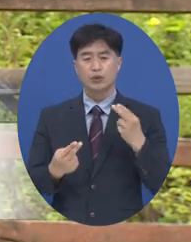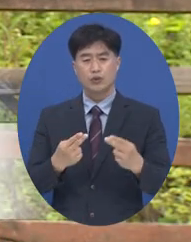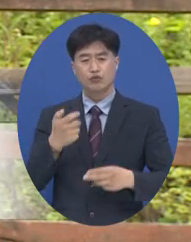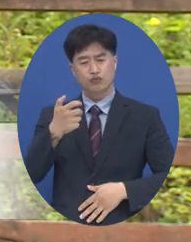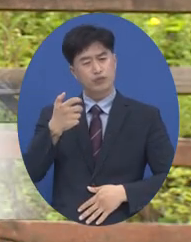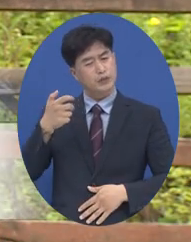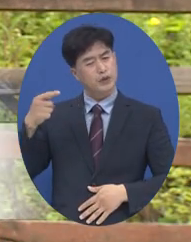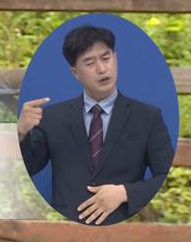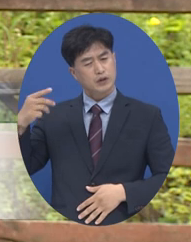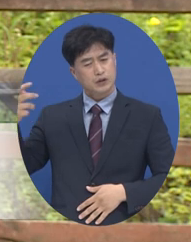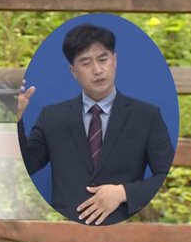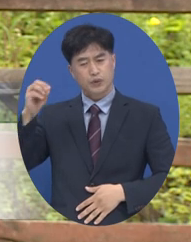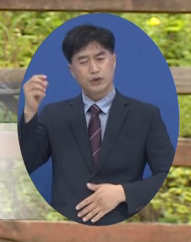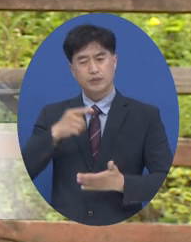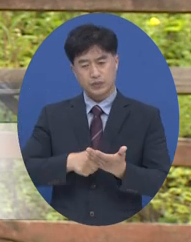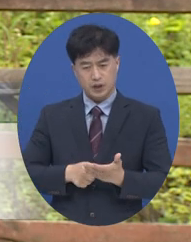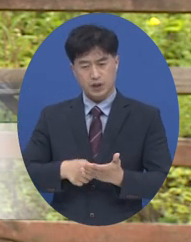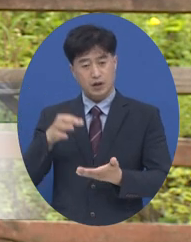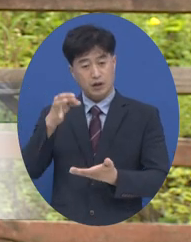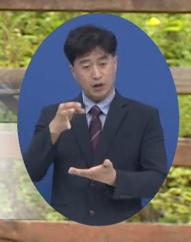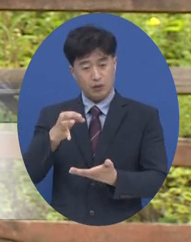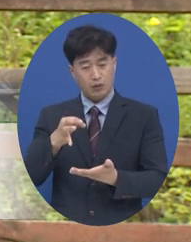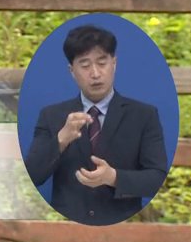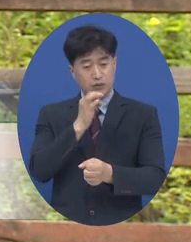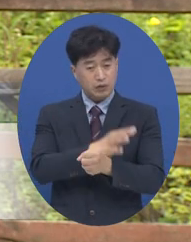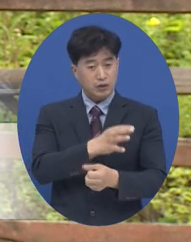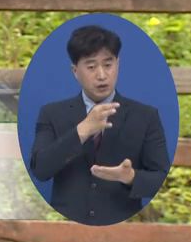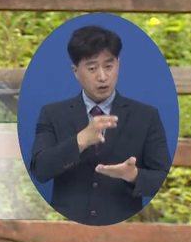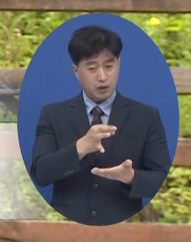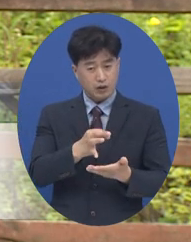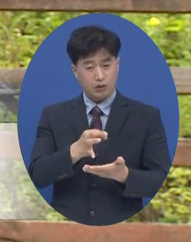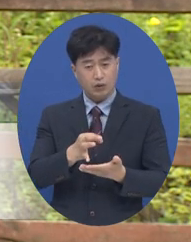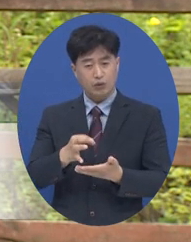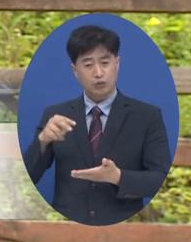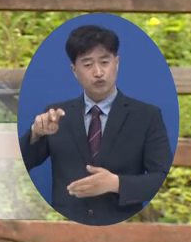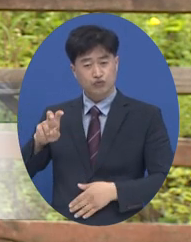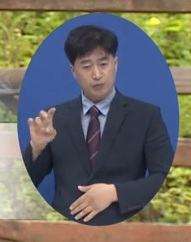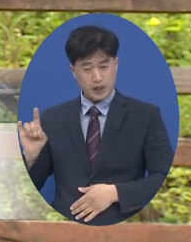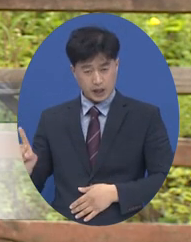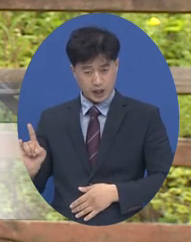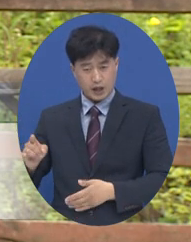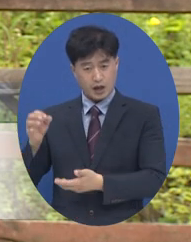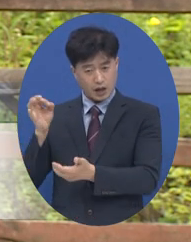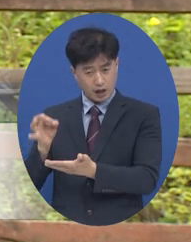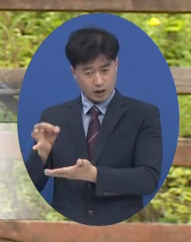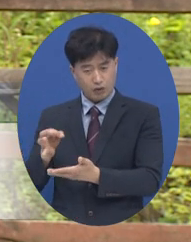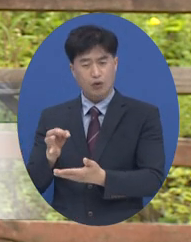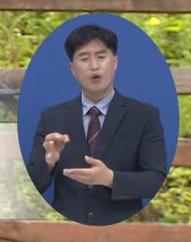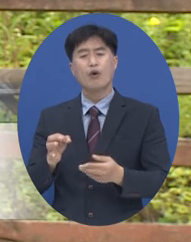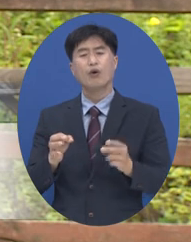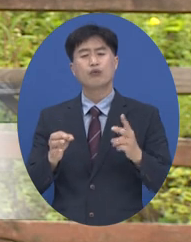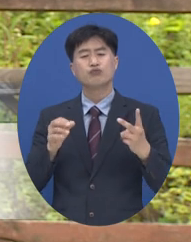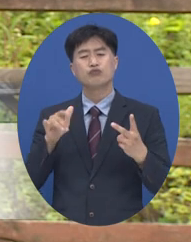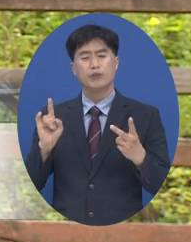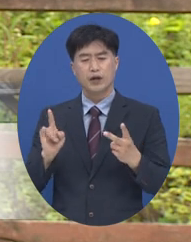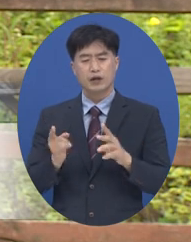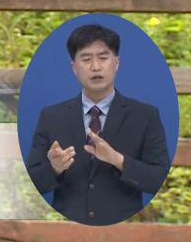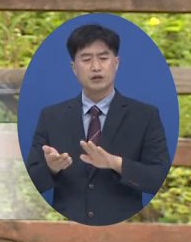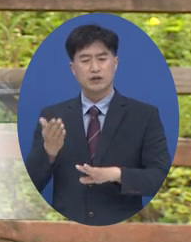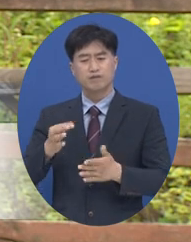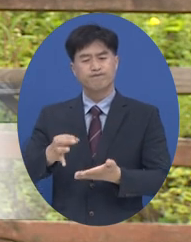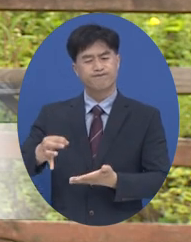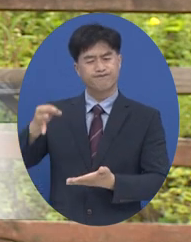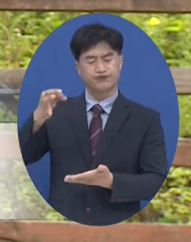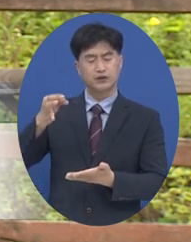70% 저희가 피해를 봤고요. 가격 면에서도 소비자분들 사드시는 것도 그렇고, 저희가